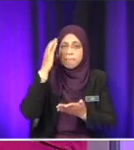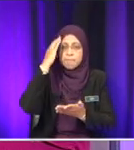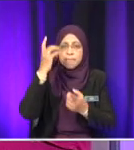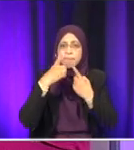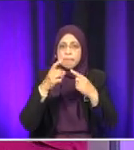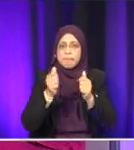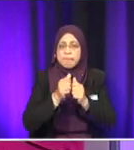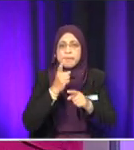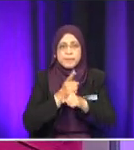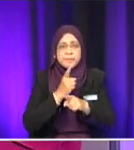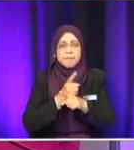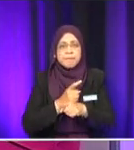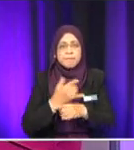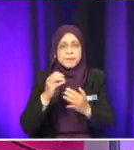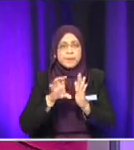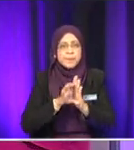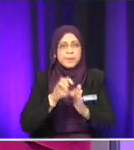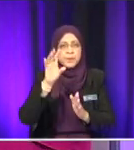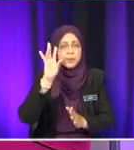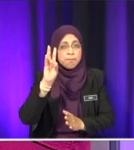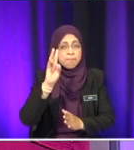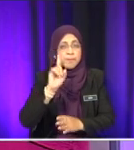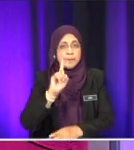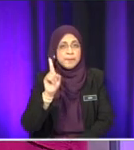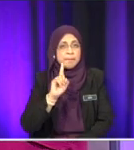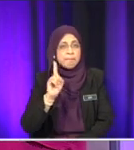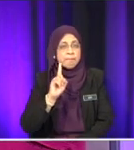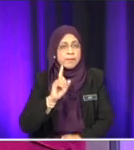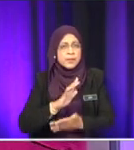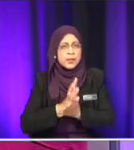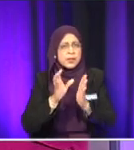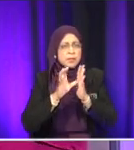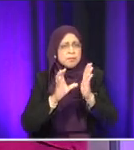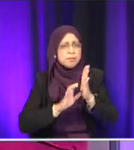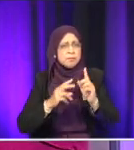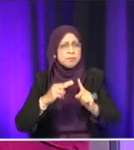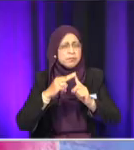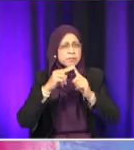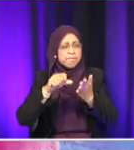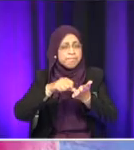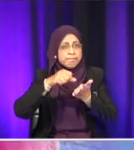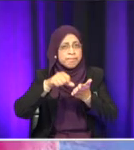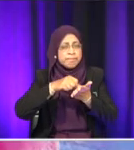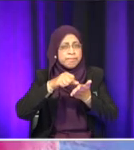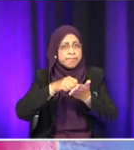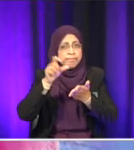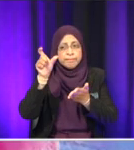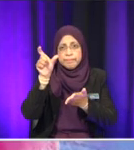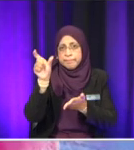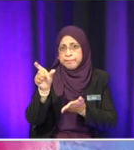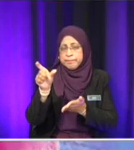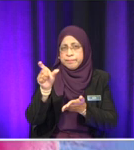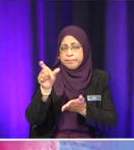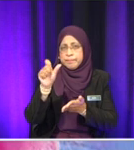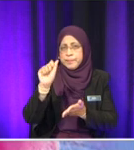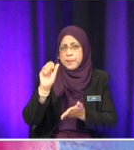teruskan dengan soal yang contoh 7 mereka hanya berikut menjadi ciri utama arca-arca alirannya pada